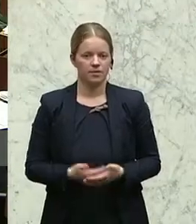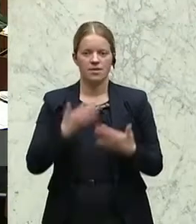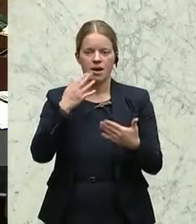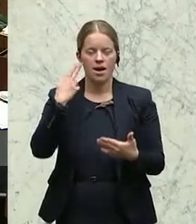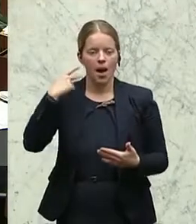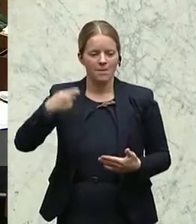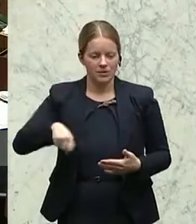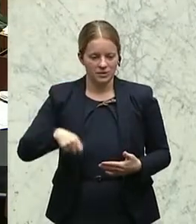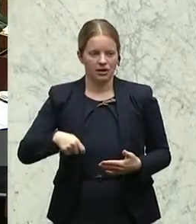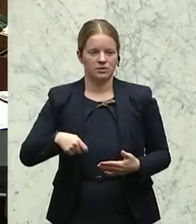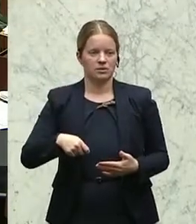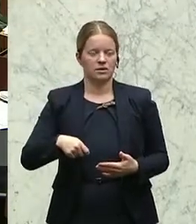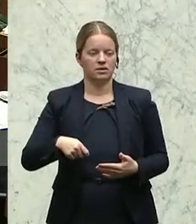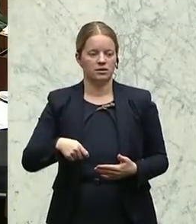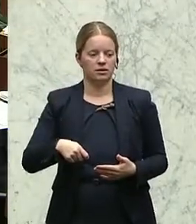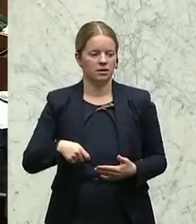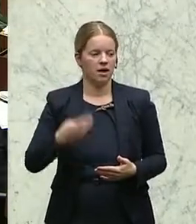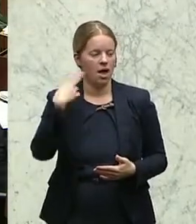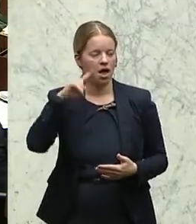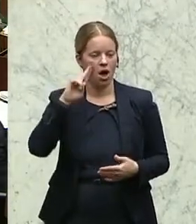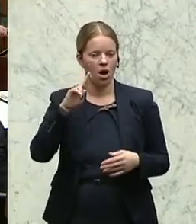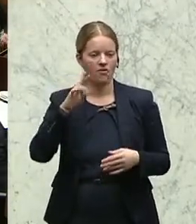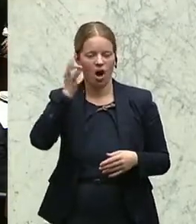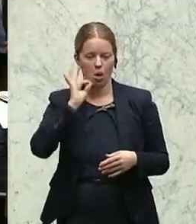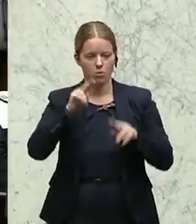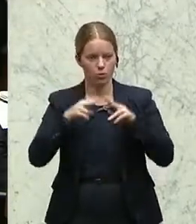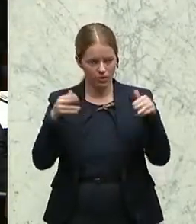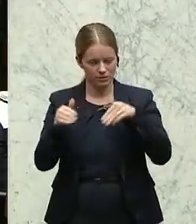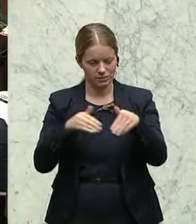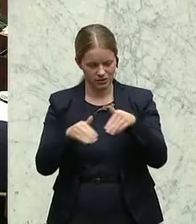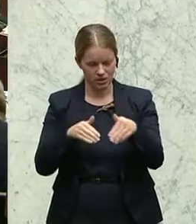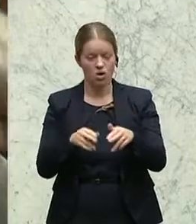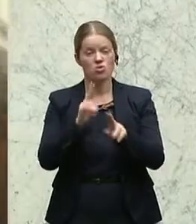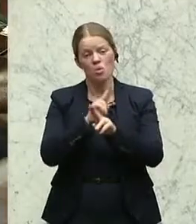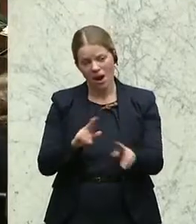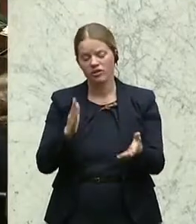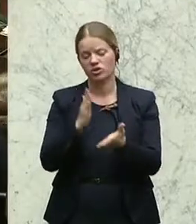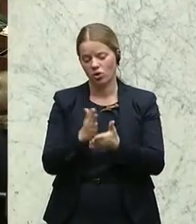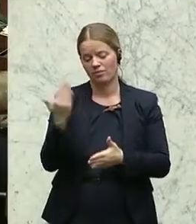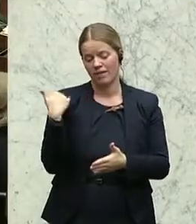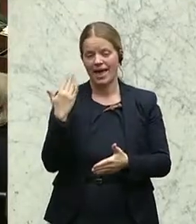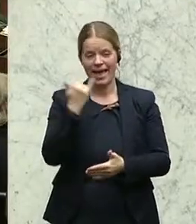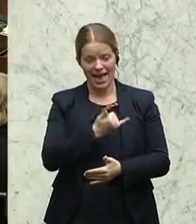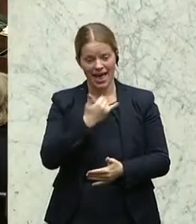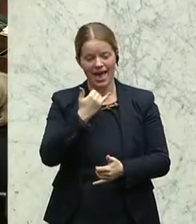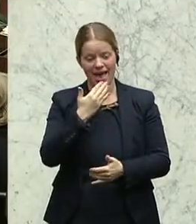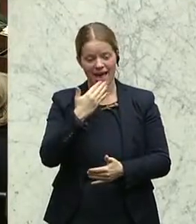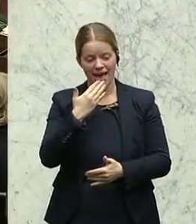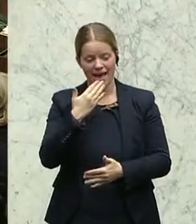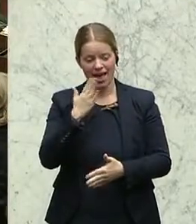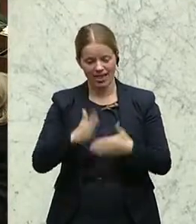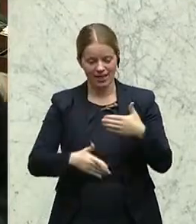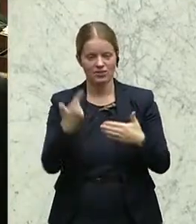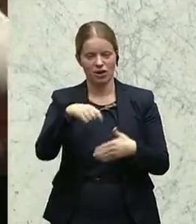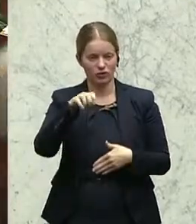Walter Rosenkranz, Bildungssprecher der FPÖ. Eigentlich hätten wir bereits Ende 2014 mit diesem Gesetzesentwurf hier sein müssen. Das war